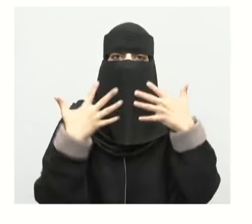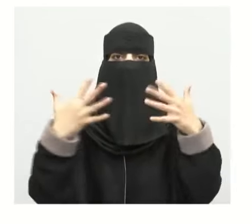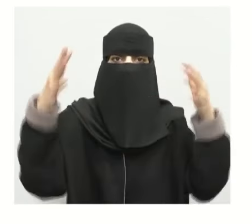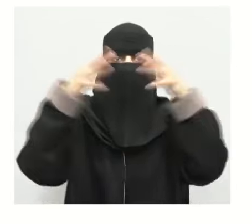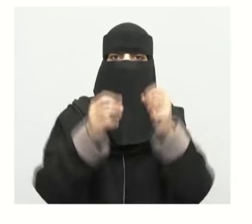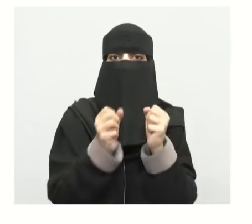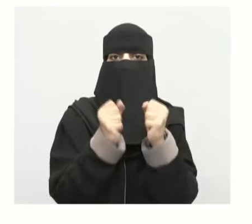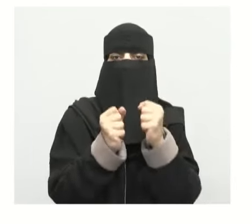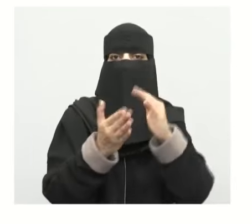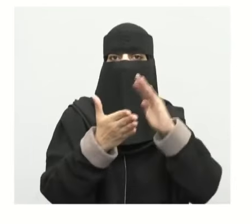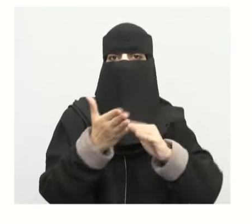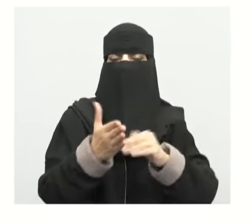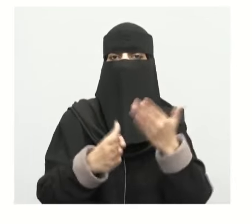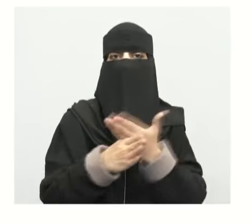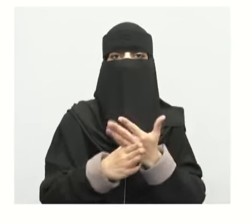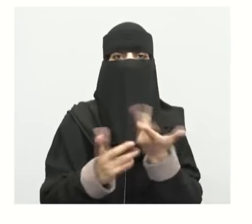المناخ